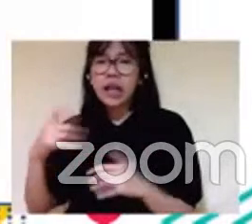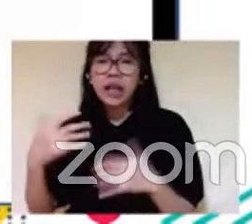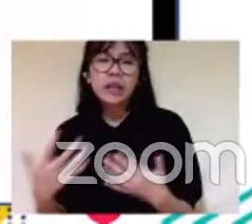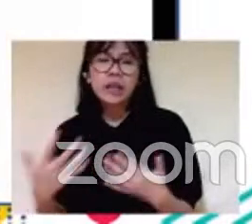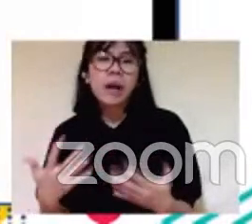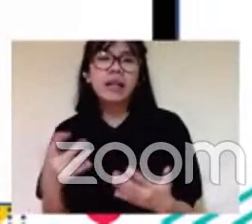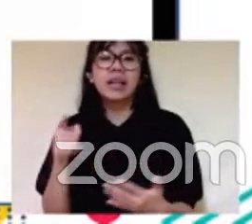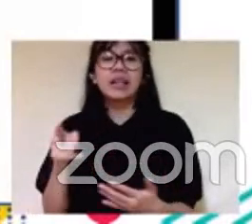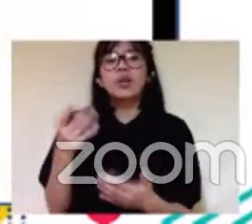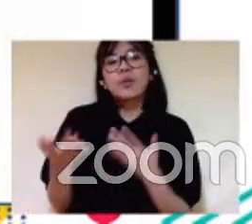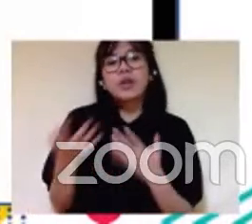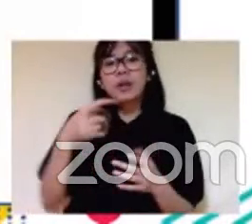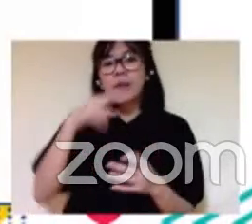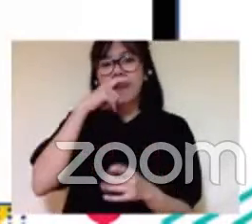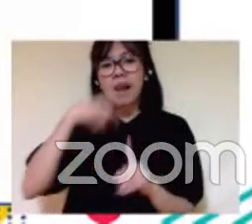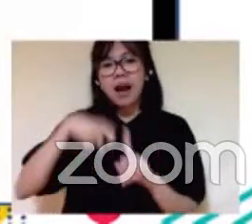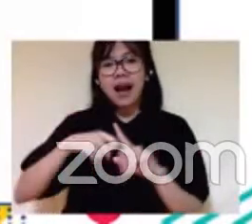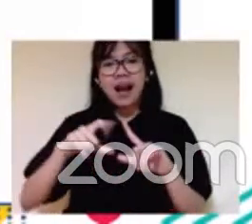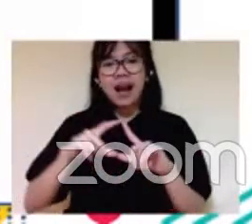Mbak.